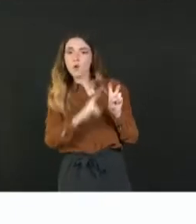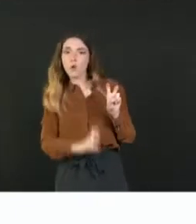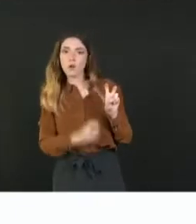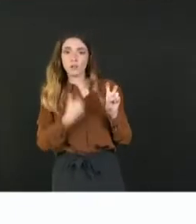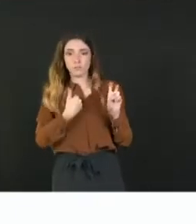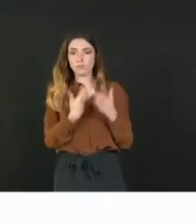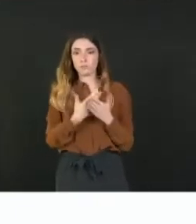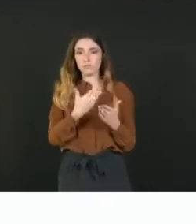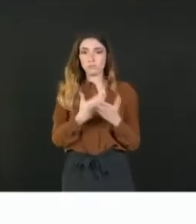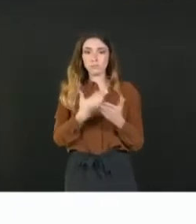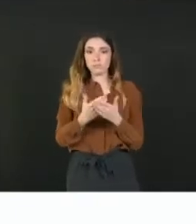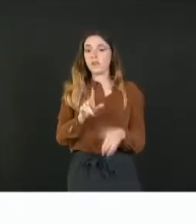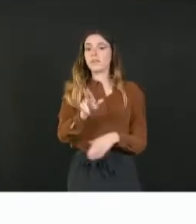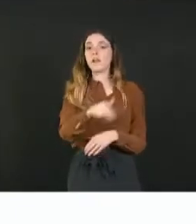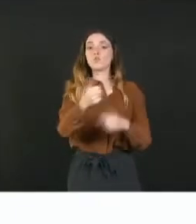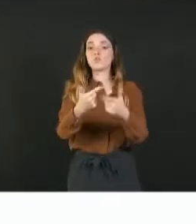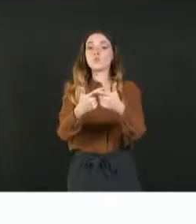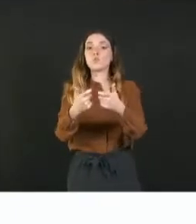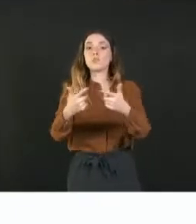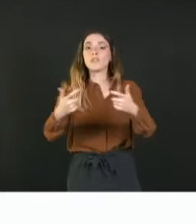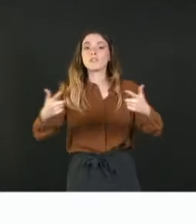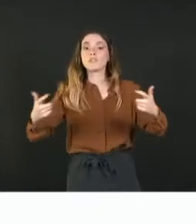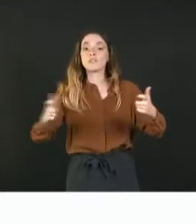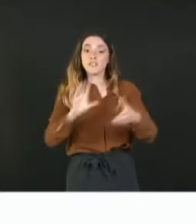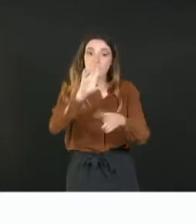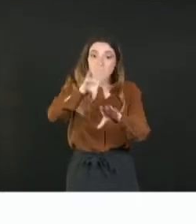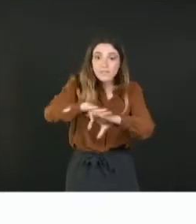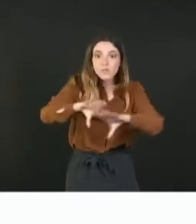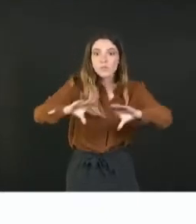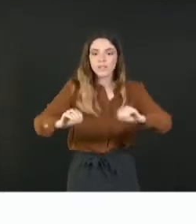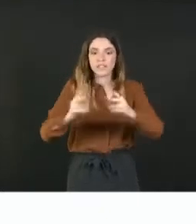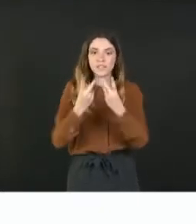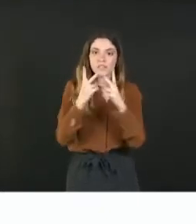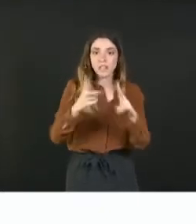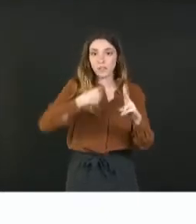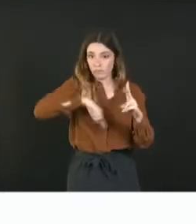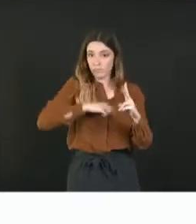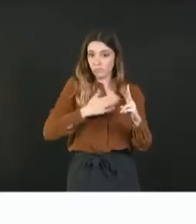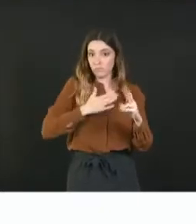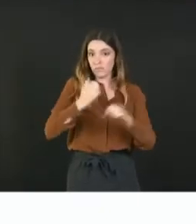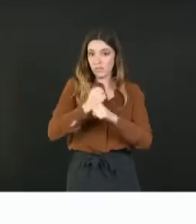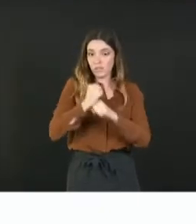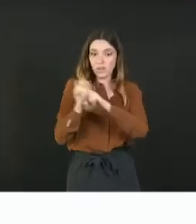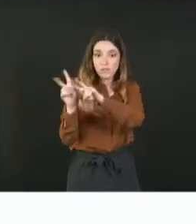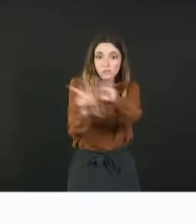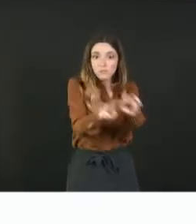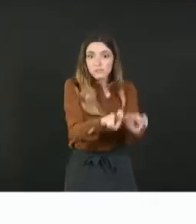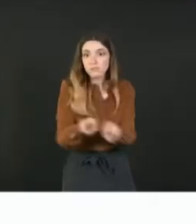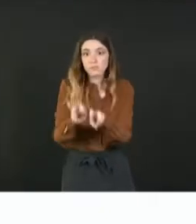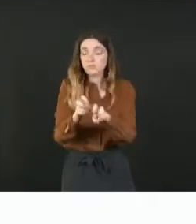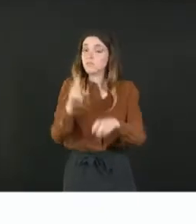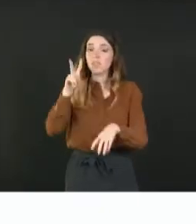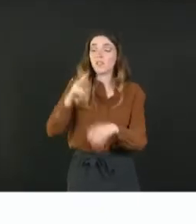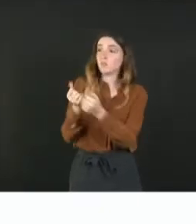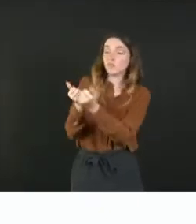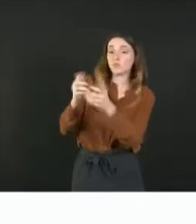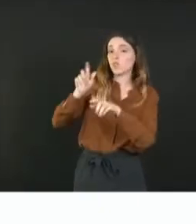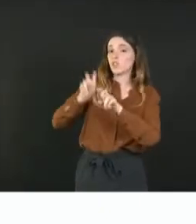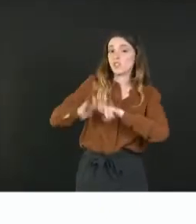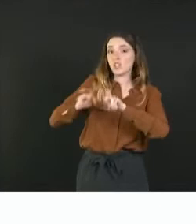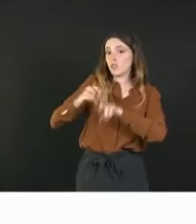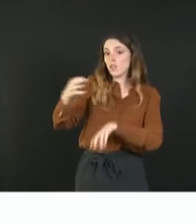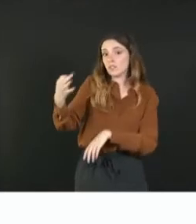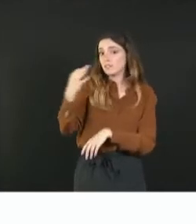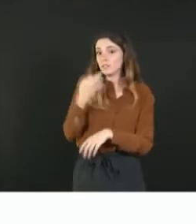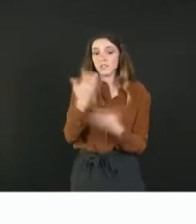biodiversité dans les villes, et les chercheurs parlent effectivement d'une hécatombe au niveau des espèces qui